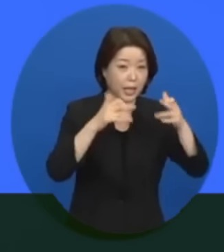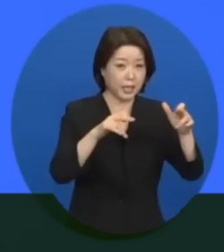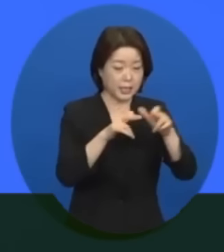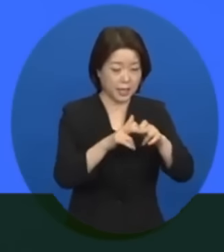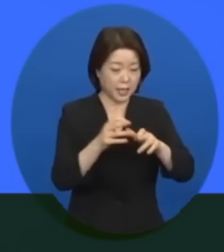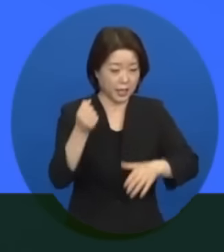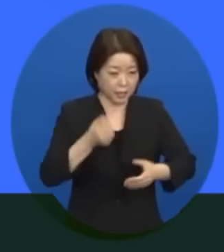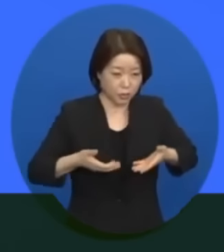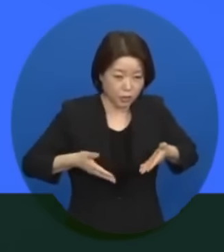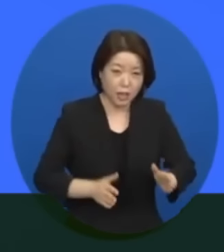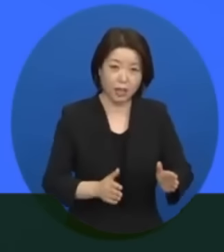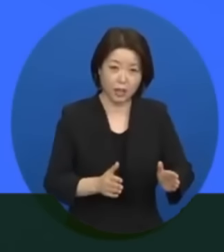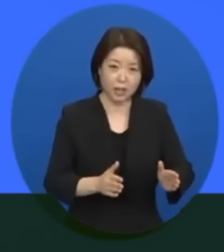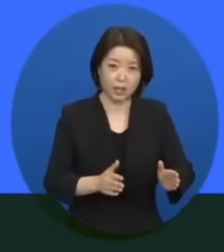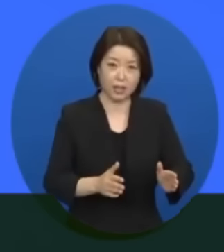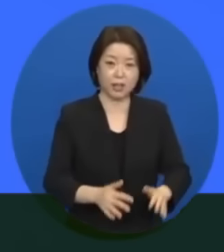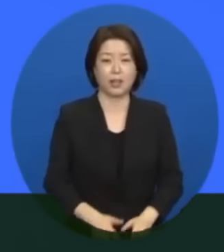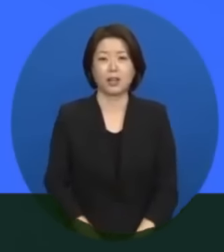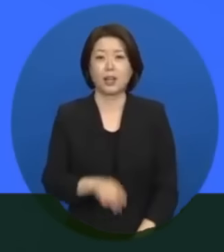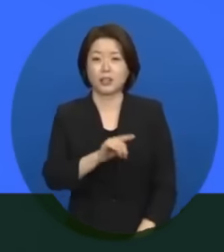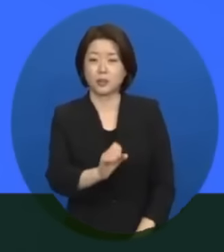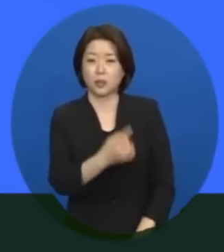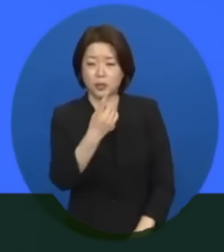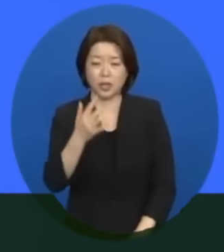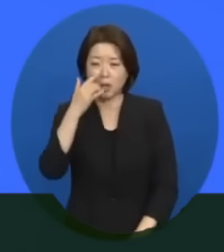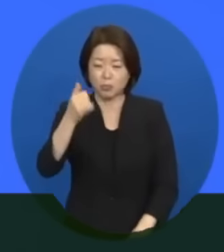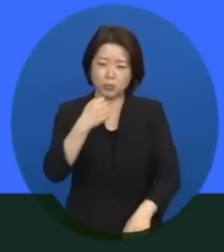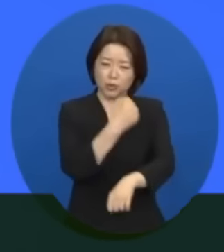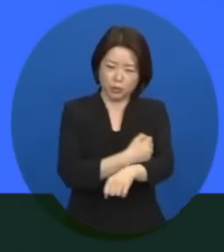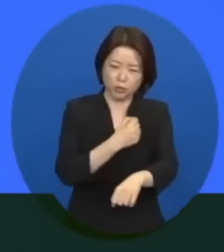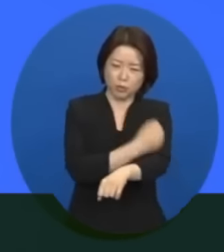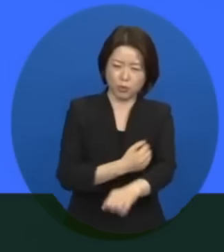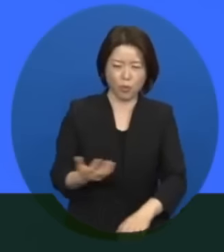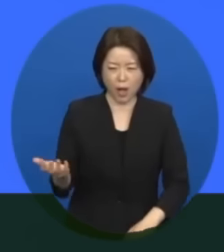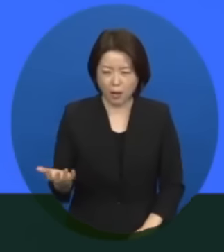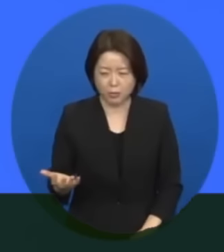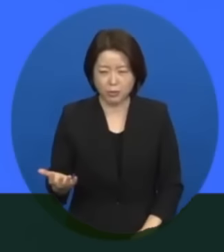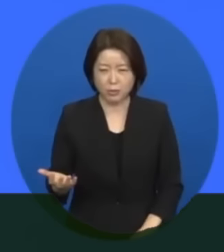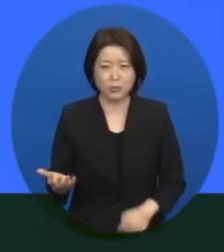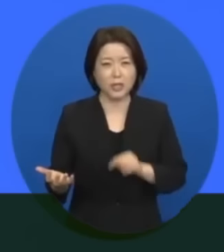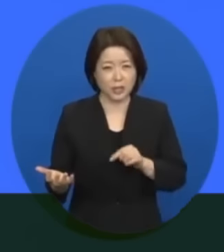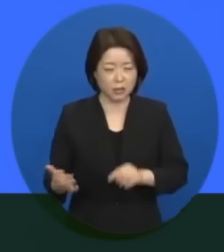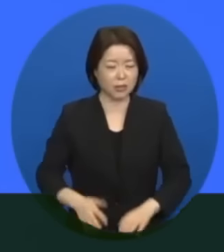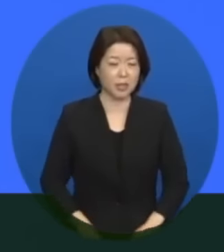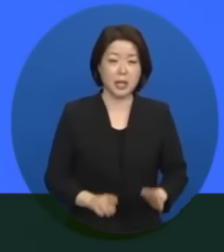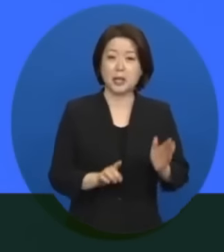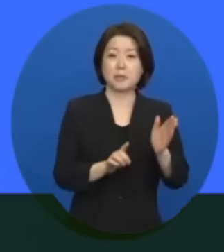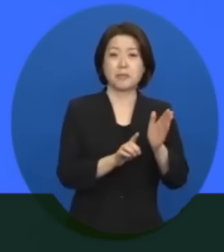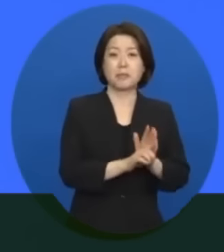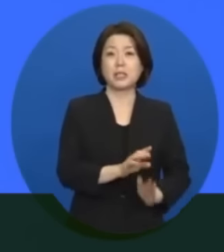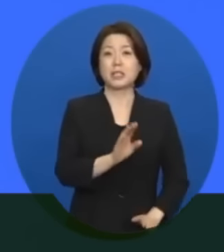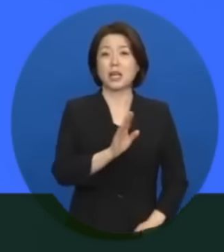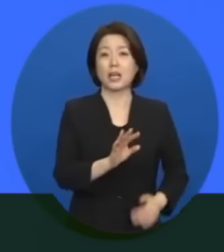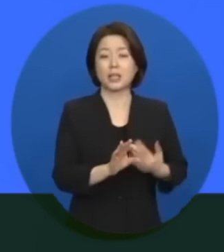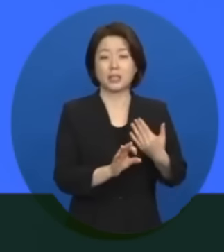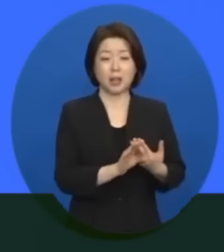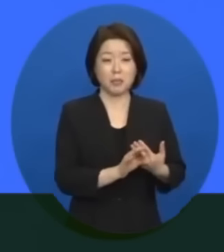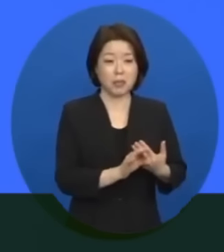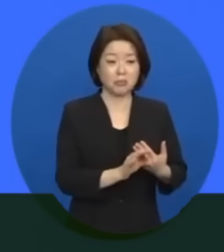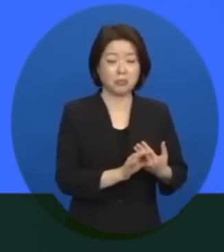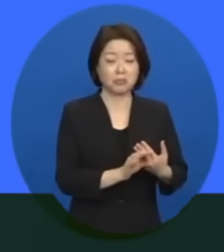태어났다고 칩시다 그로 인한 부모의 수그러 아픔은 믿지 않았더라면 겪지 않았을 고통이지